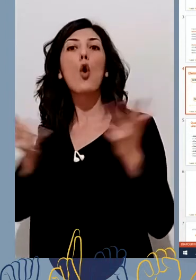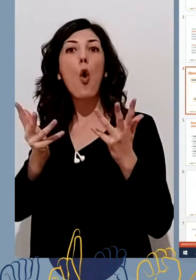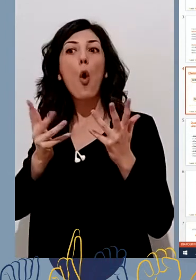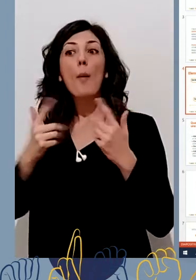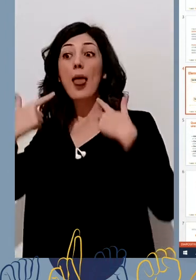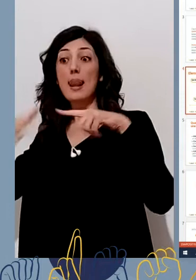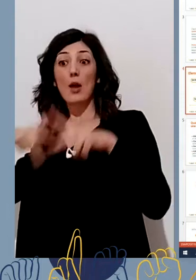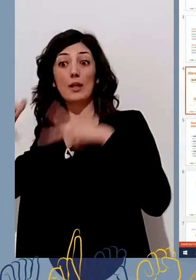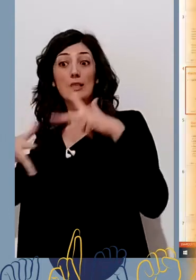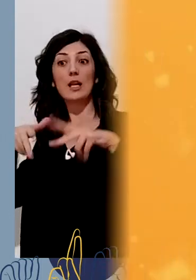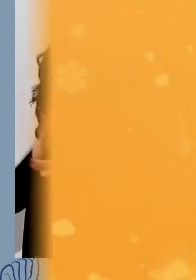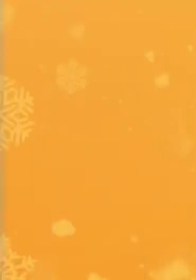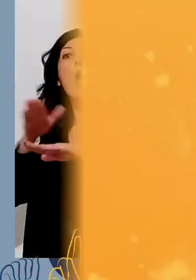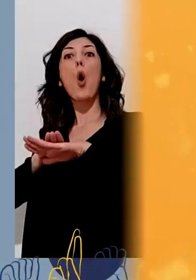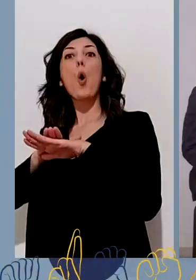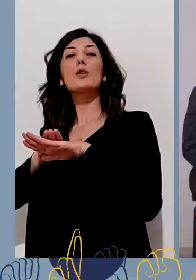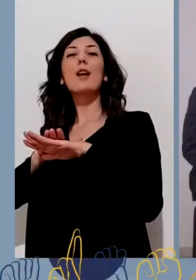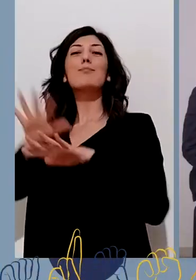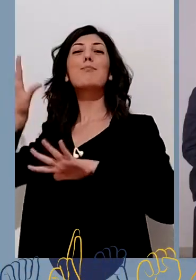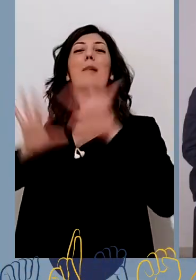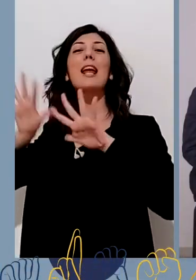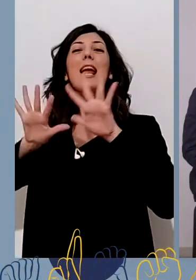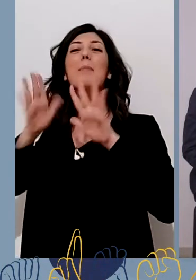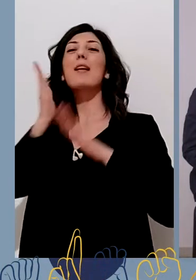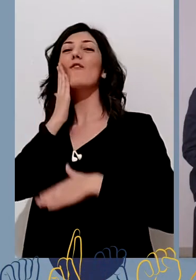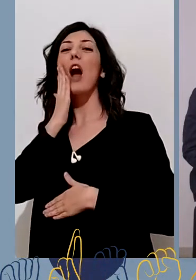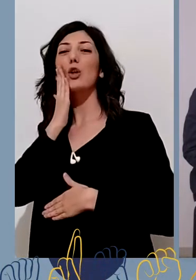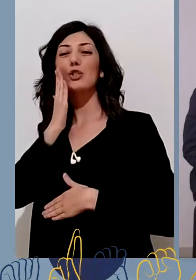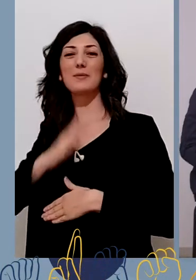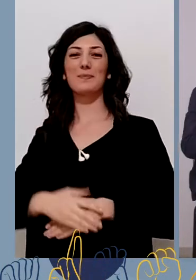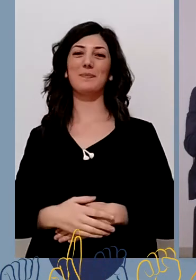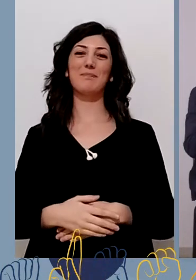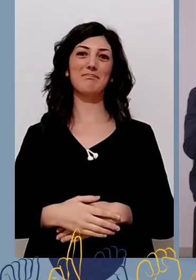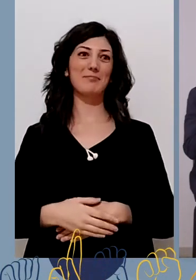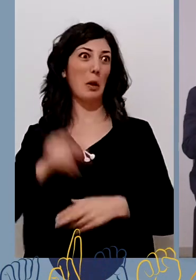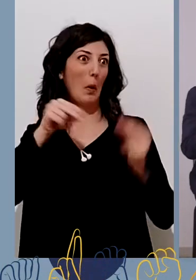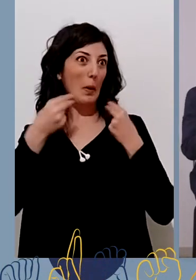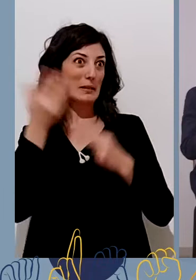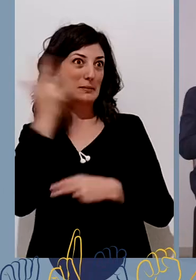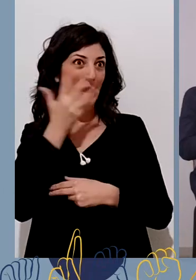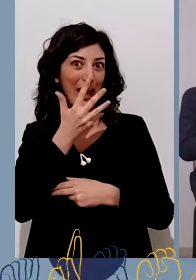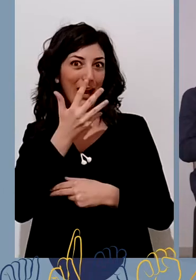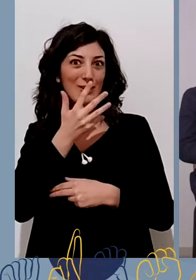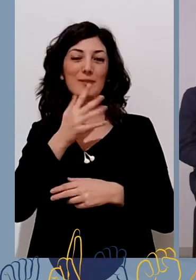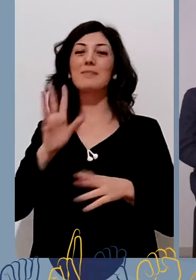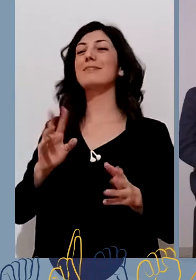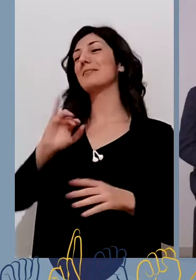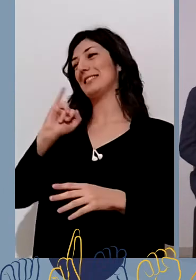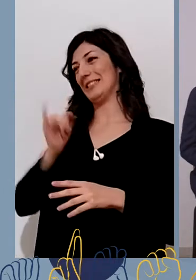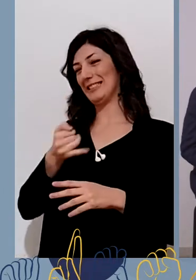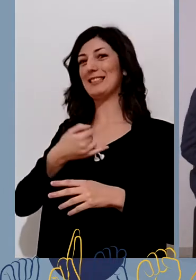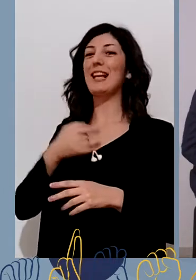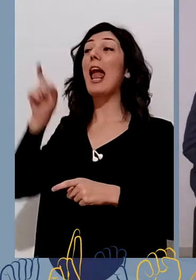attraverso la mimica facciale. Mi corregga se sbaglio. Ok, perfetto. Le espressioni facciali. Esatto, le